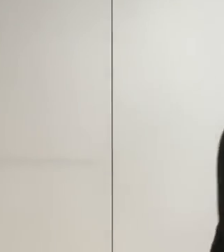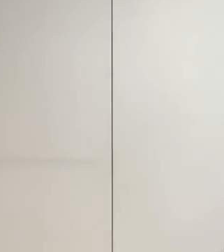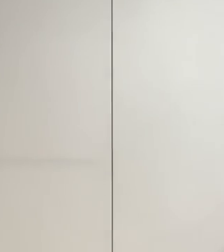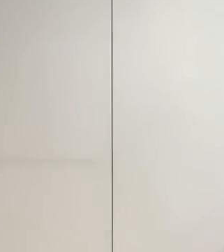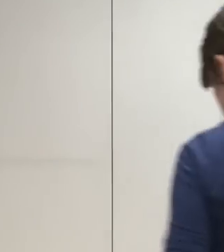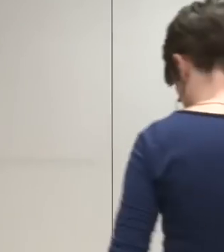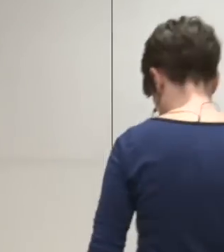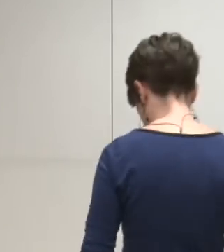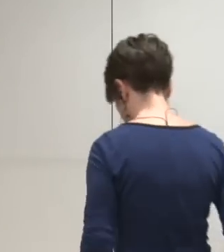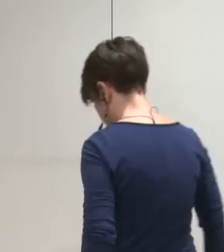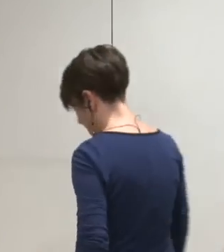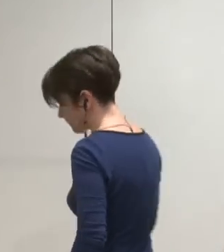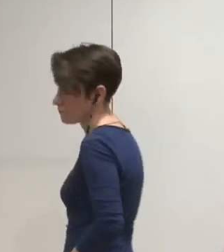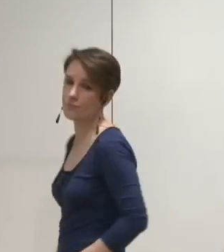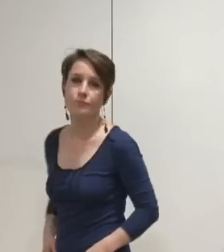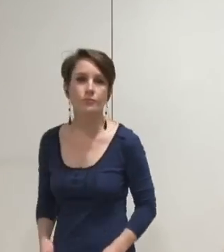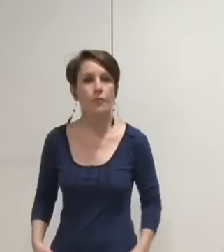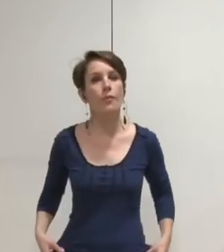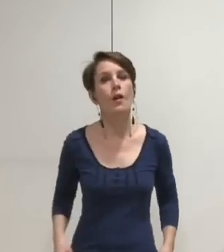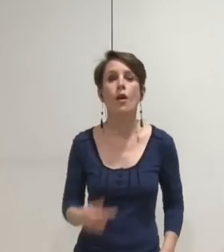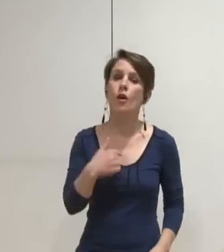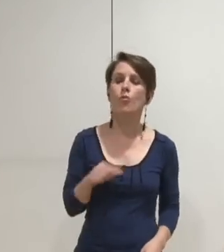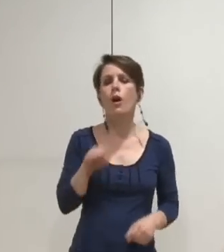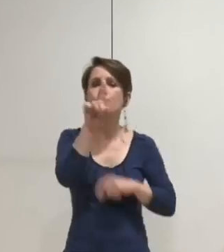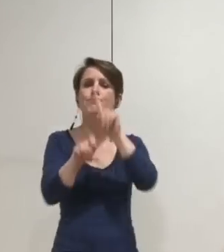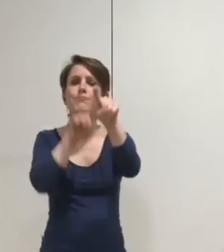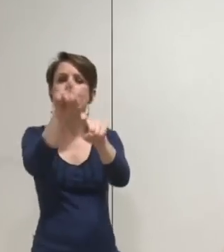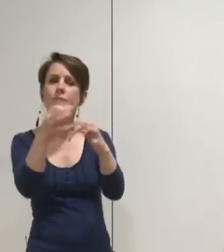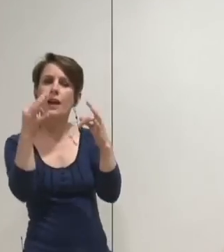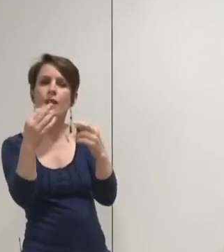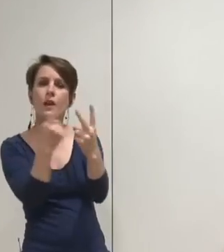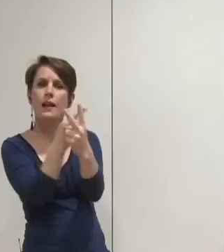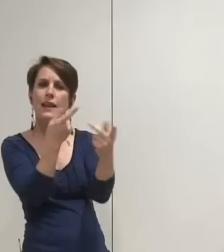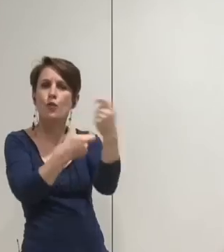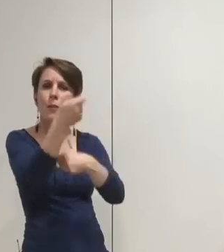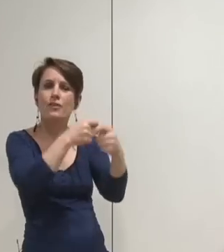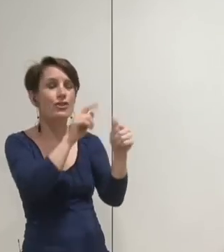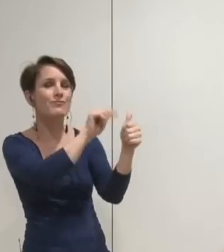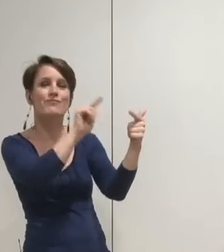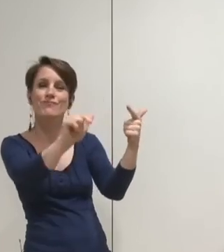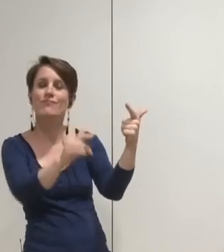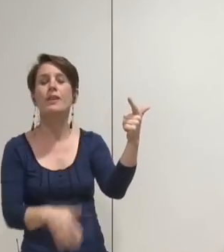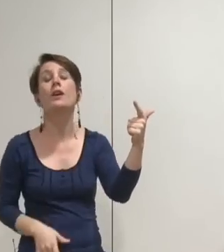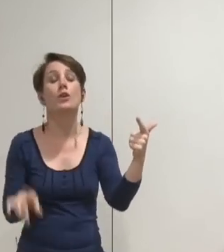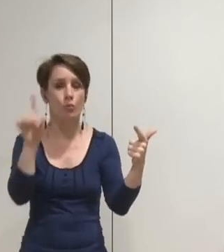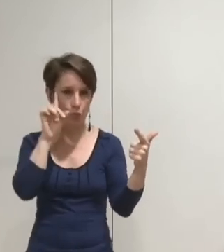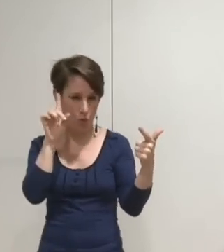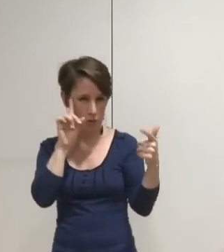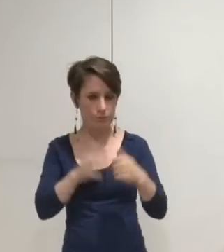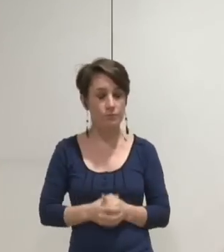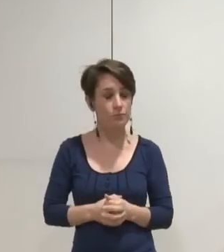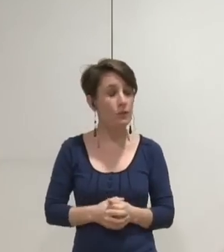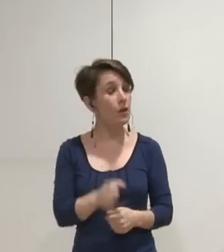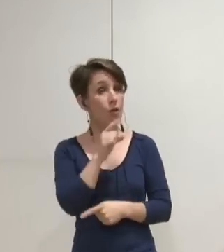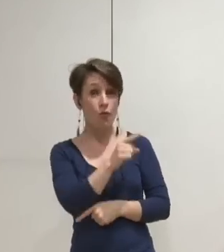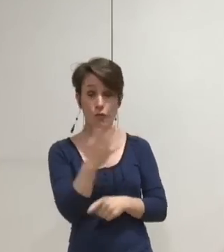précises Monsieur le Maire s'agissant de ces deux marchés parce que comme je l'ai dit ces décisions vous les